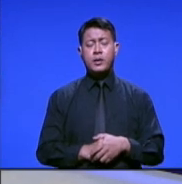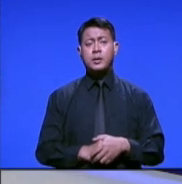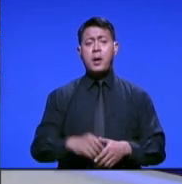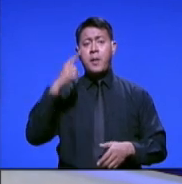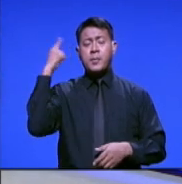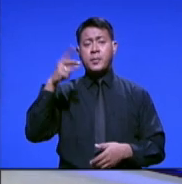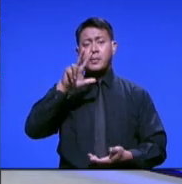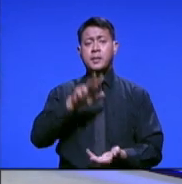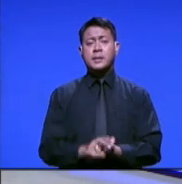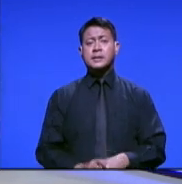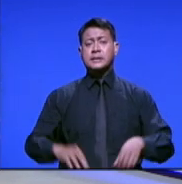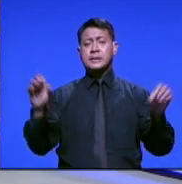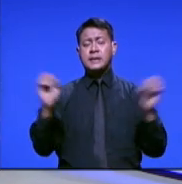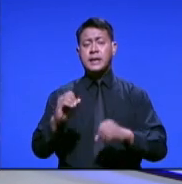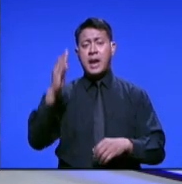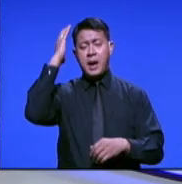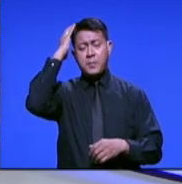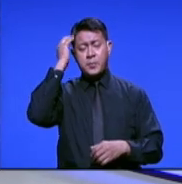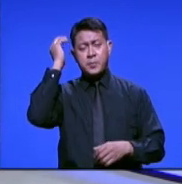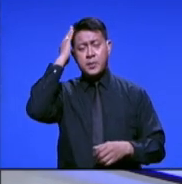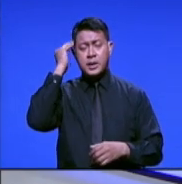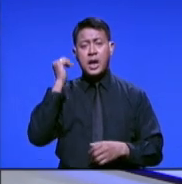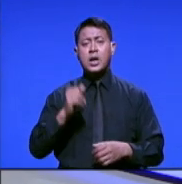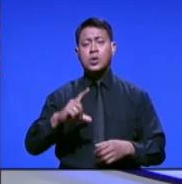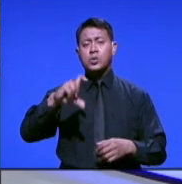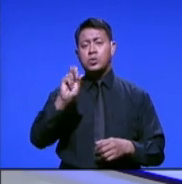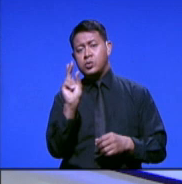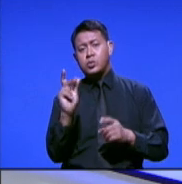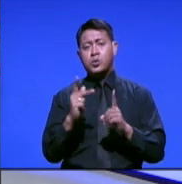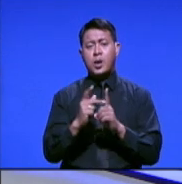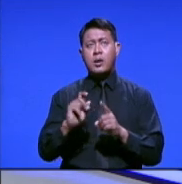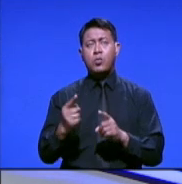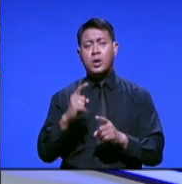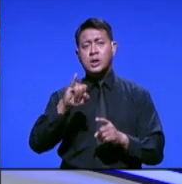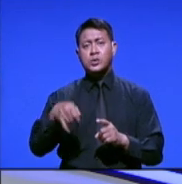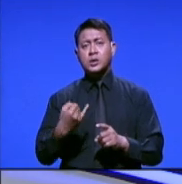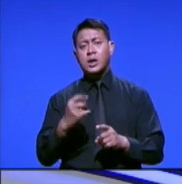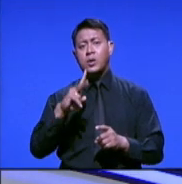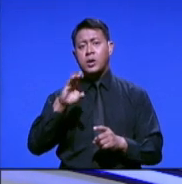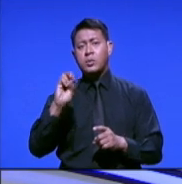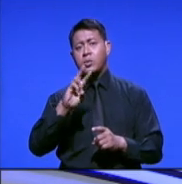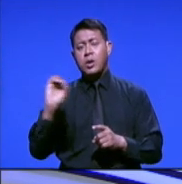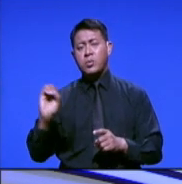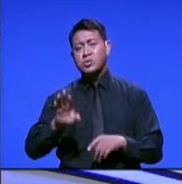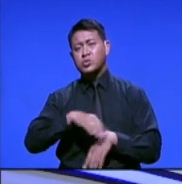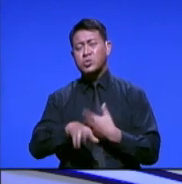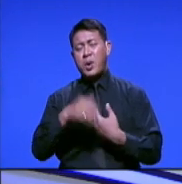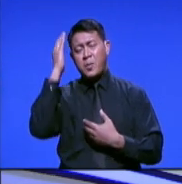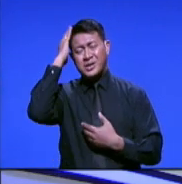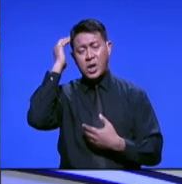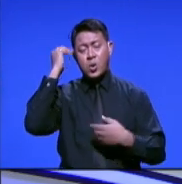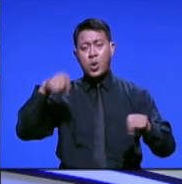Ya, pemerintah memastikan tak ada lagi minyak goreng curah mulai 1 Januari 2020. Setiap produk minyak goreng nantinya